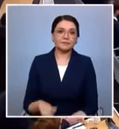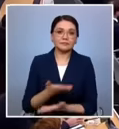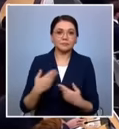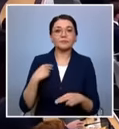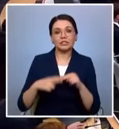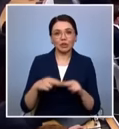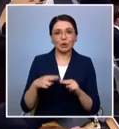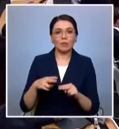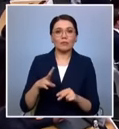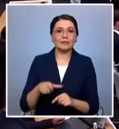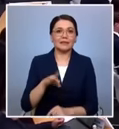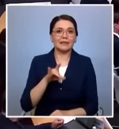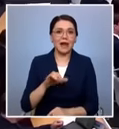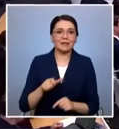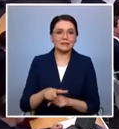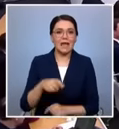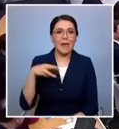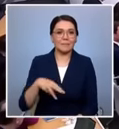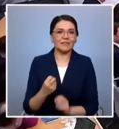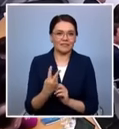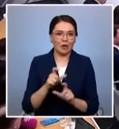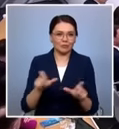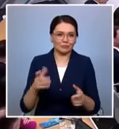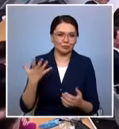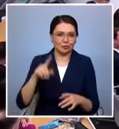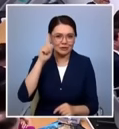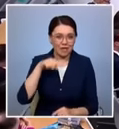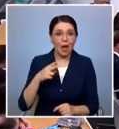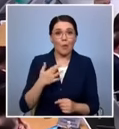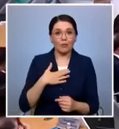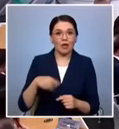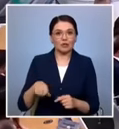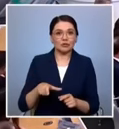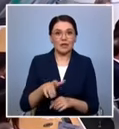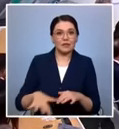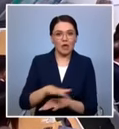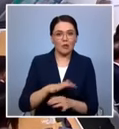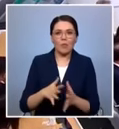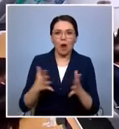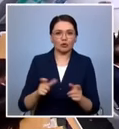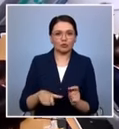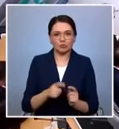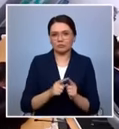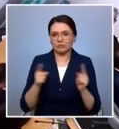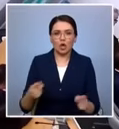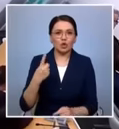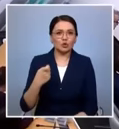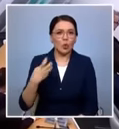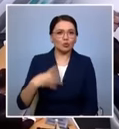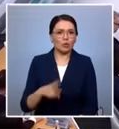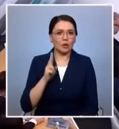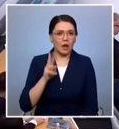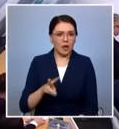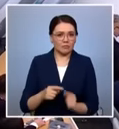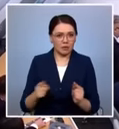непосредственно в собственном населенном пункте, точно с вами поспорили бы, но, к сожалению, их не допустит до этого Прочаковская.